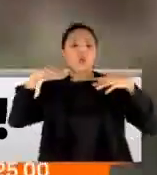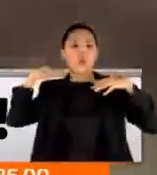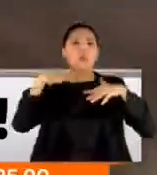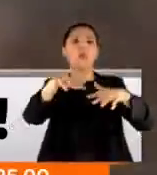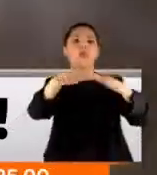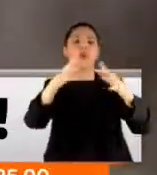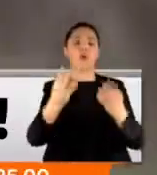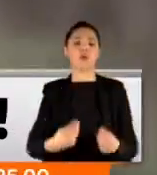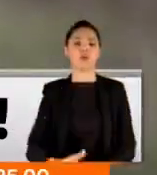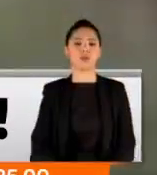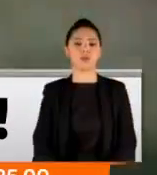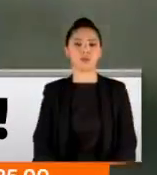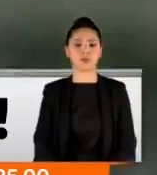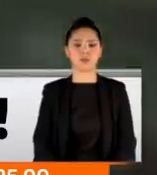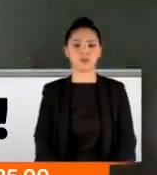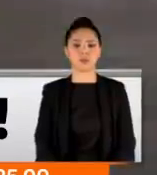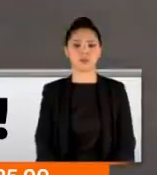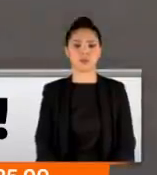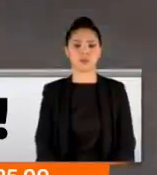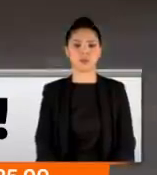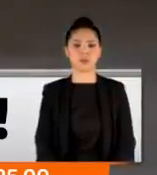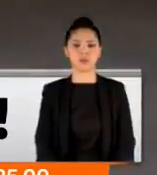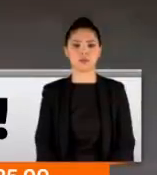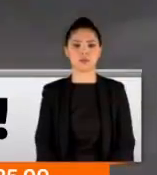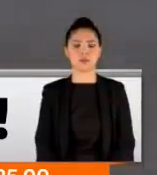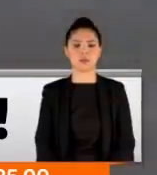gömüldü. Korkma.